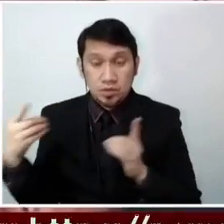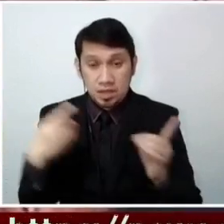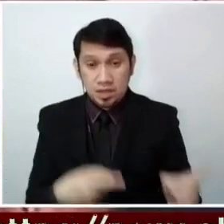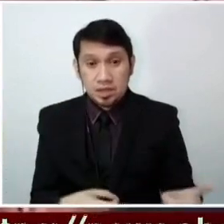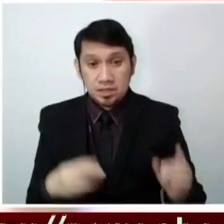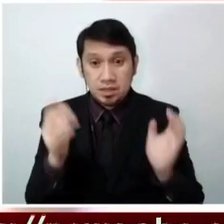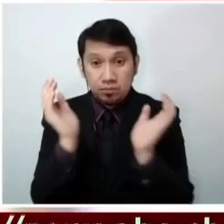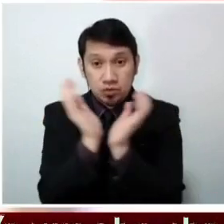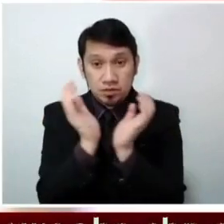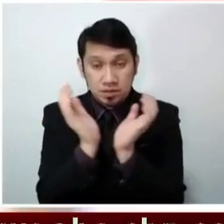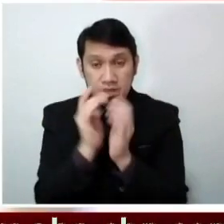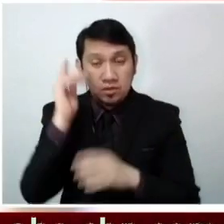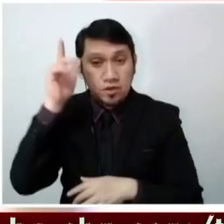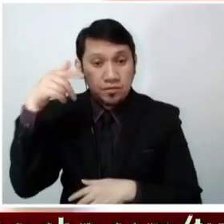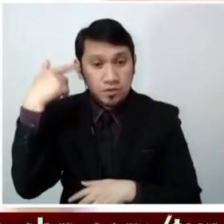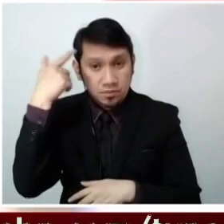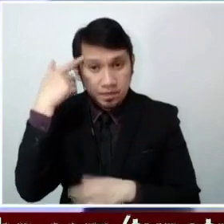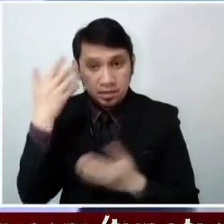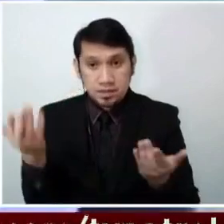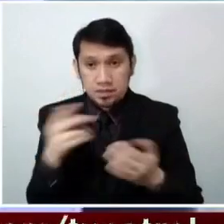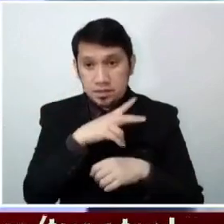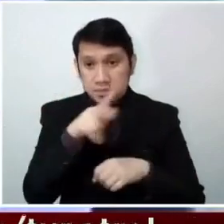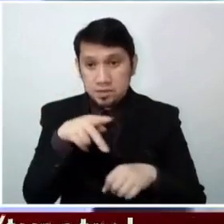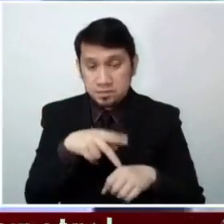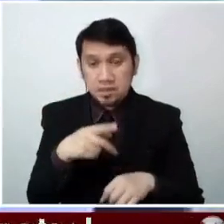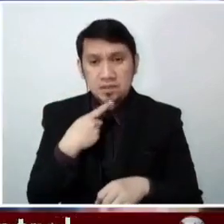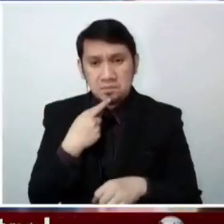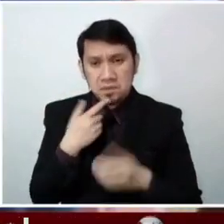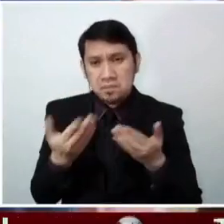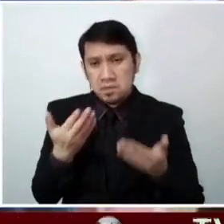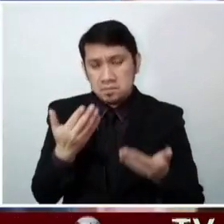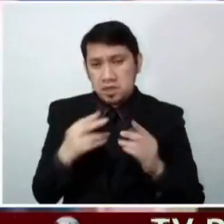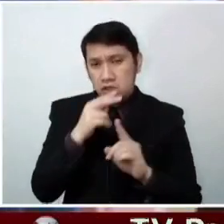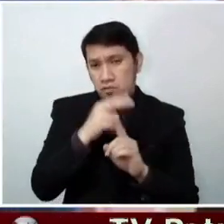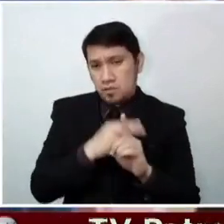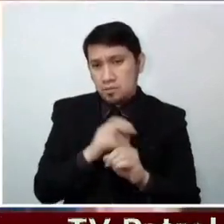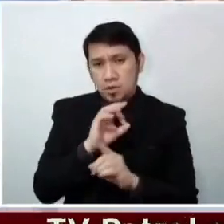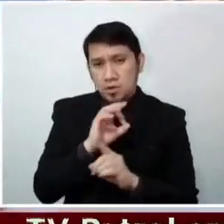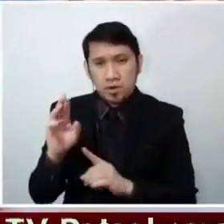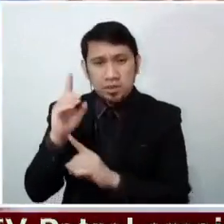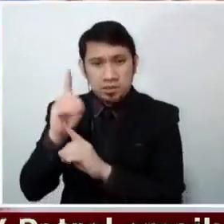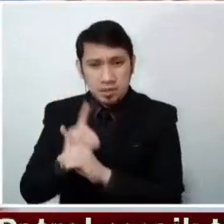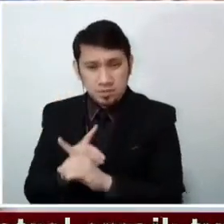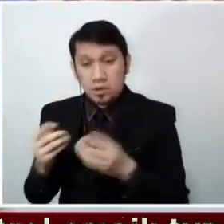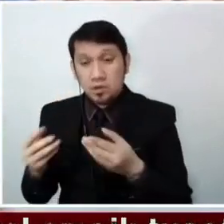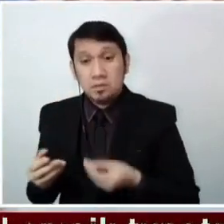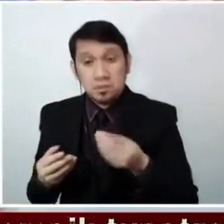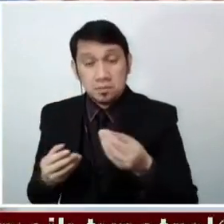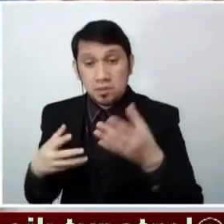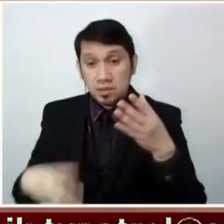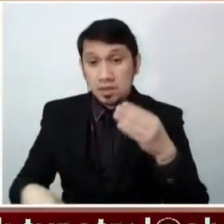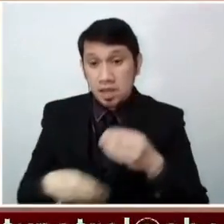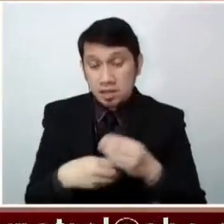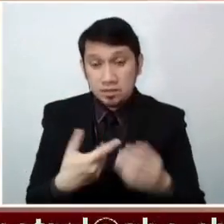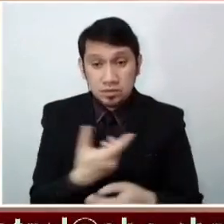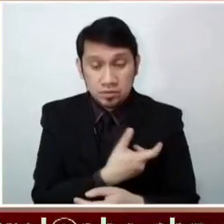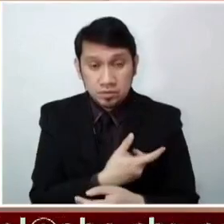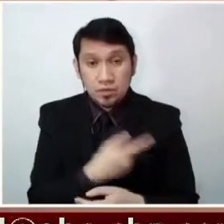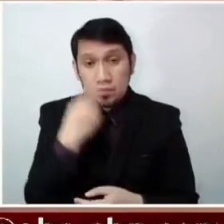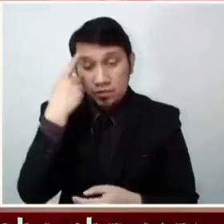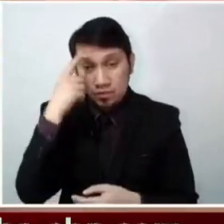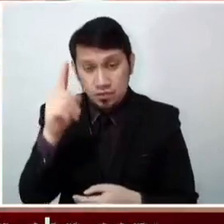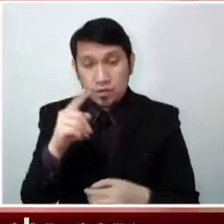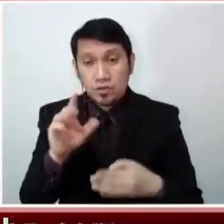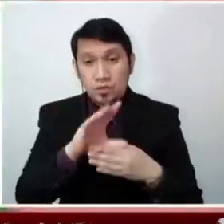Pilipinas. Nakikita naman ni Galvez na posibleng masimula na bandang Nobyembre o Disyembre ang pagbibigay ng dagdag na COVID vaccine dose sa mga